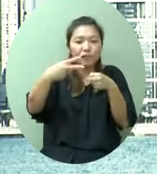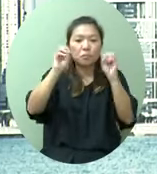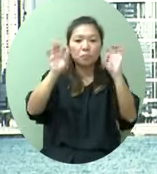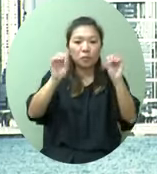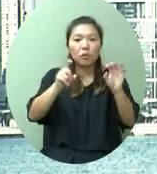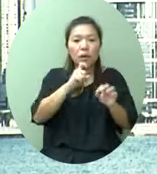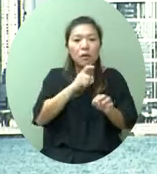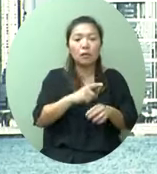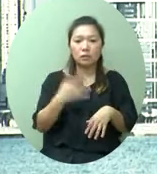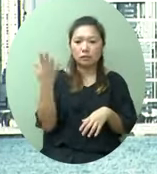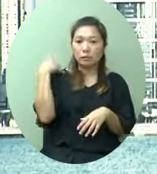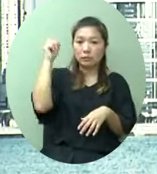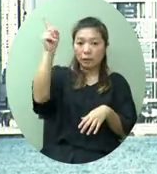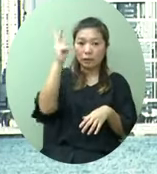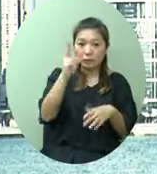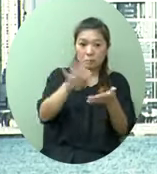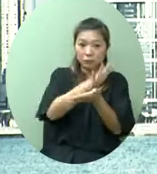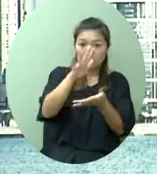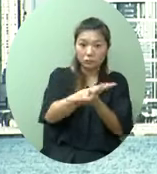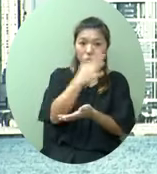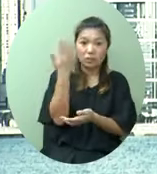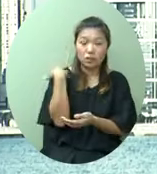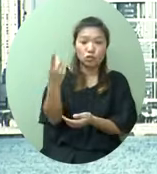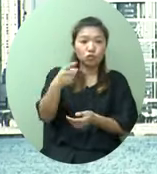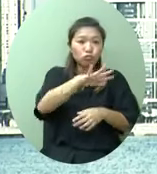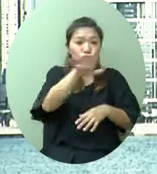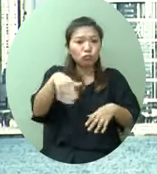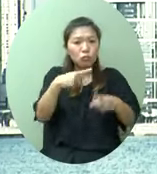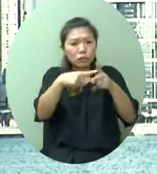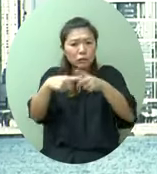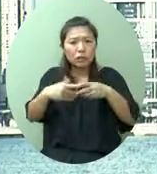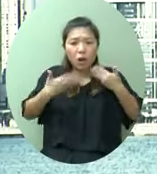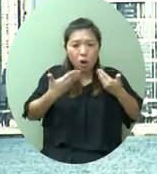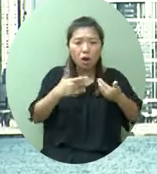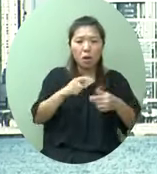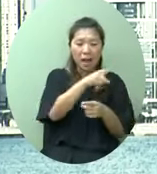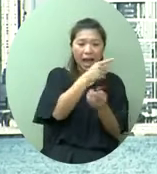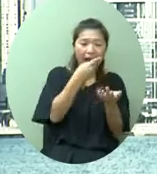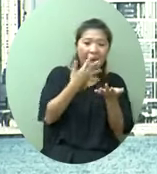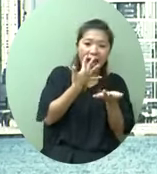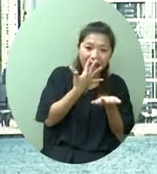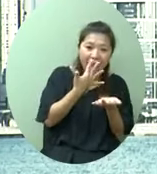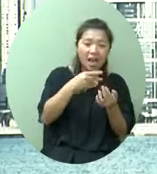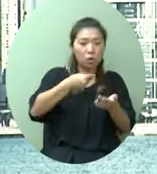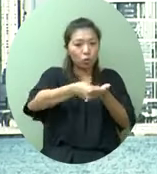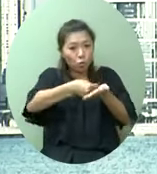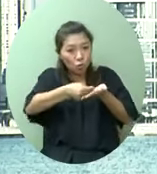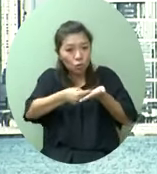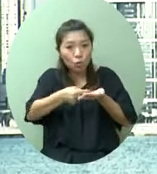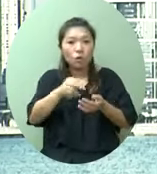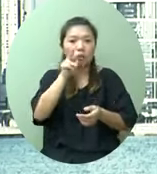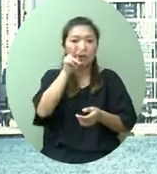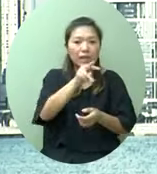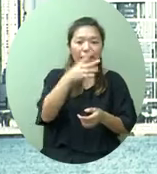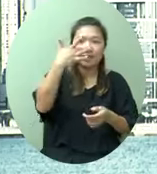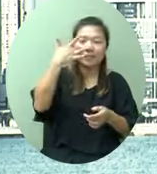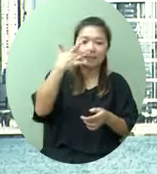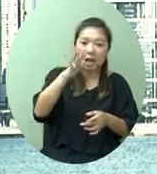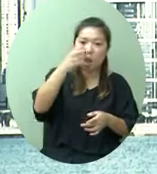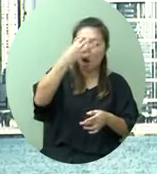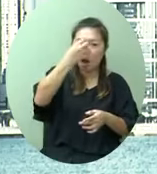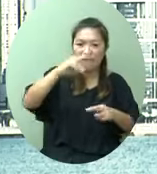啊過去2年都係受到市民同埋社會嘅歡迎，因為裏邊係圖文並茂，都係可以睇到香港喺各方面嘅發